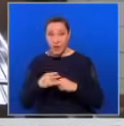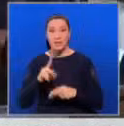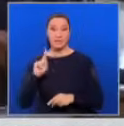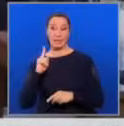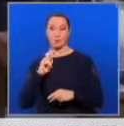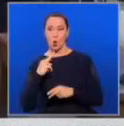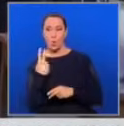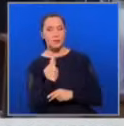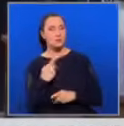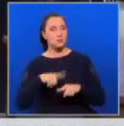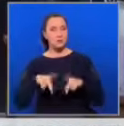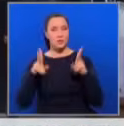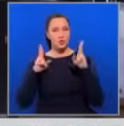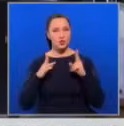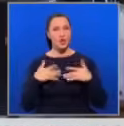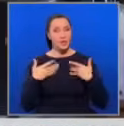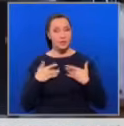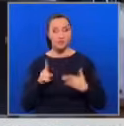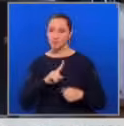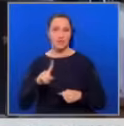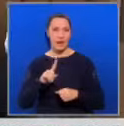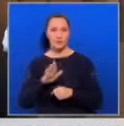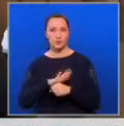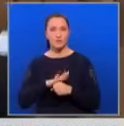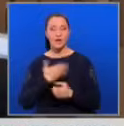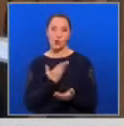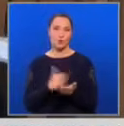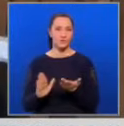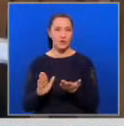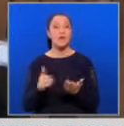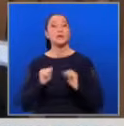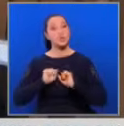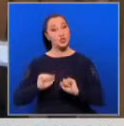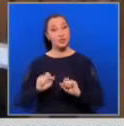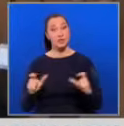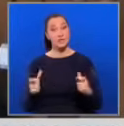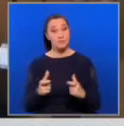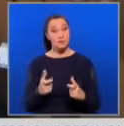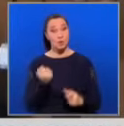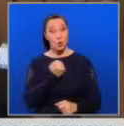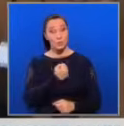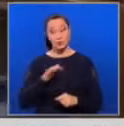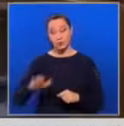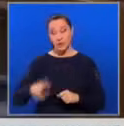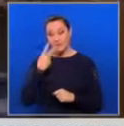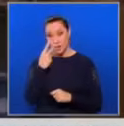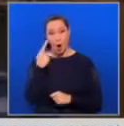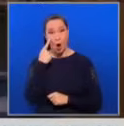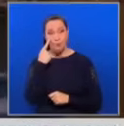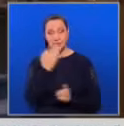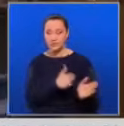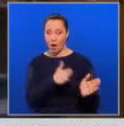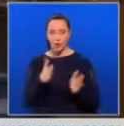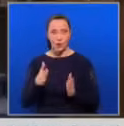обърнала съдът реши че искането е неоснователно и го отхвърли защитата на семейството на убитото дете видяха опити за